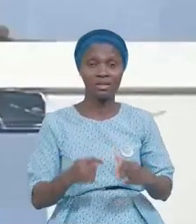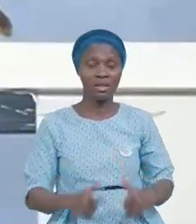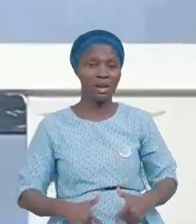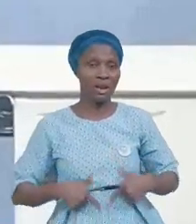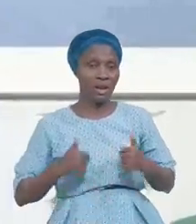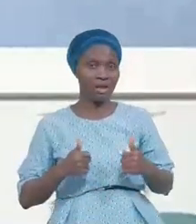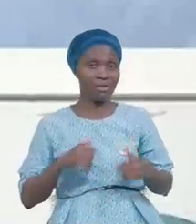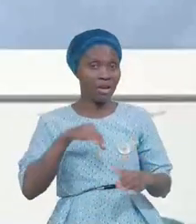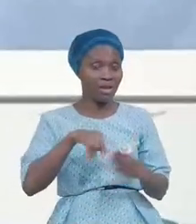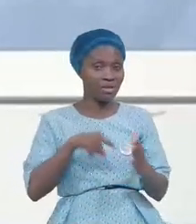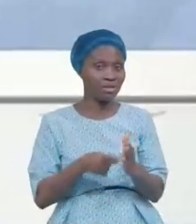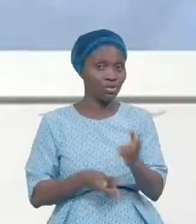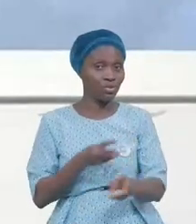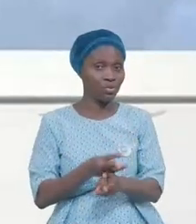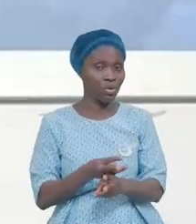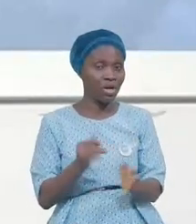où nous vivons,